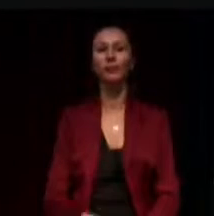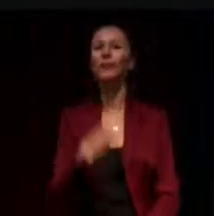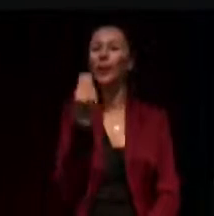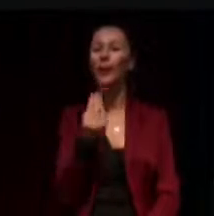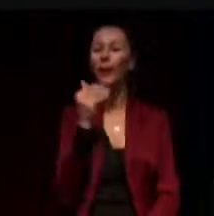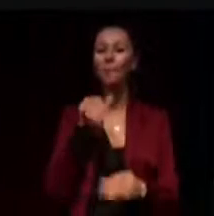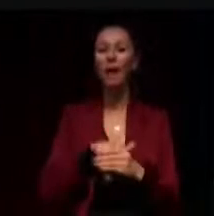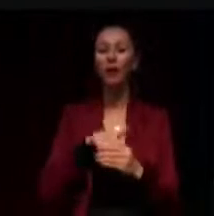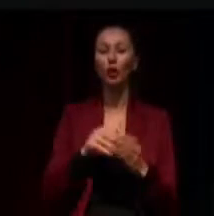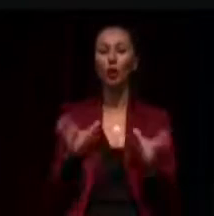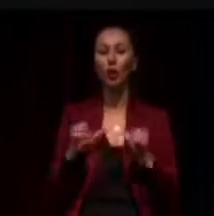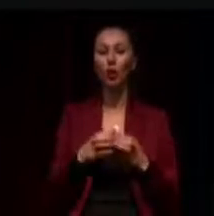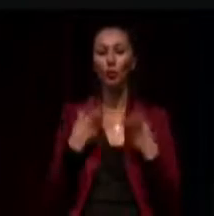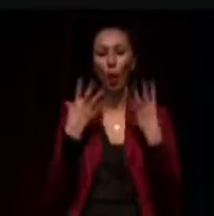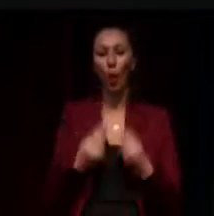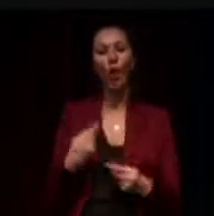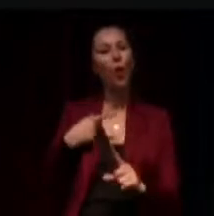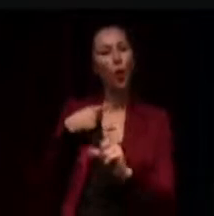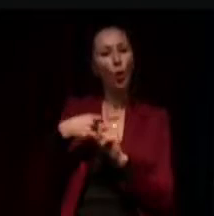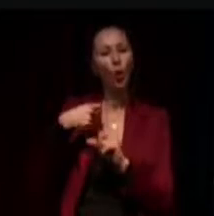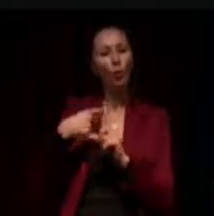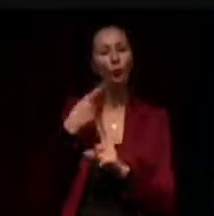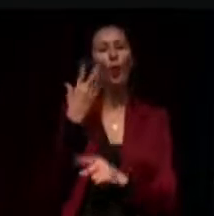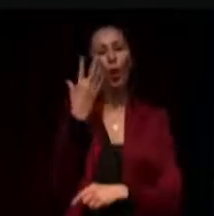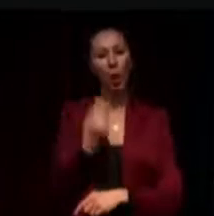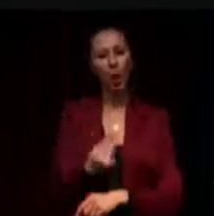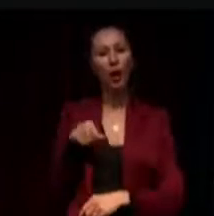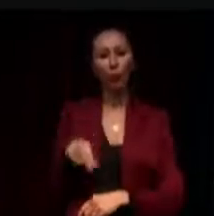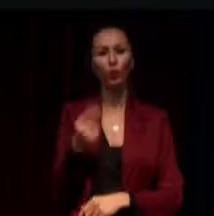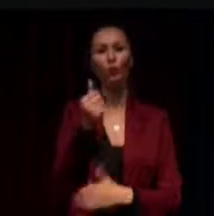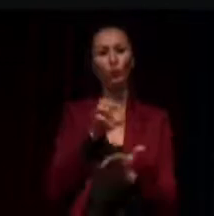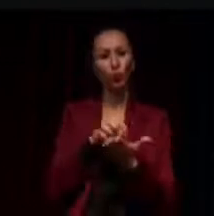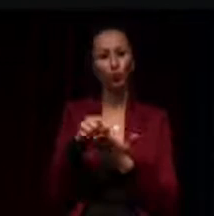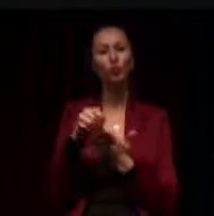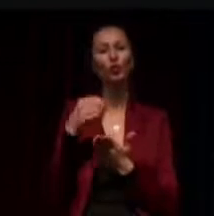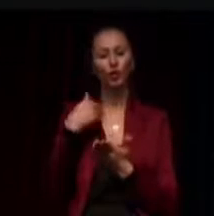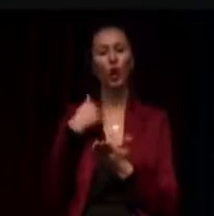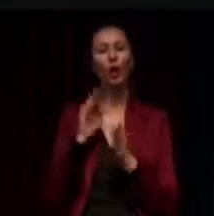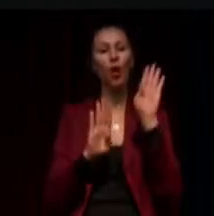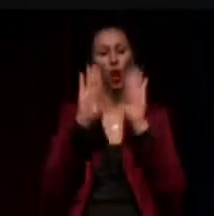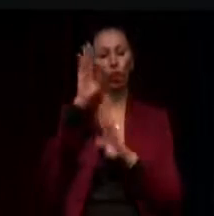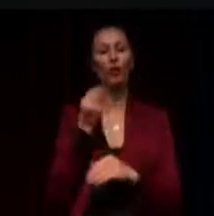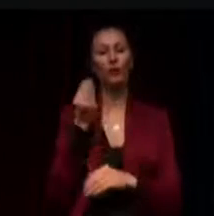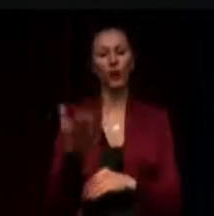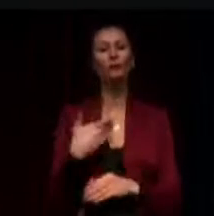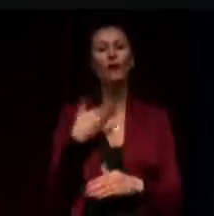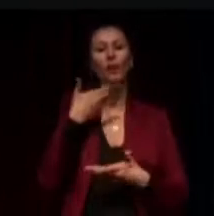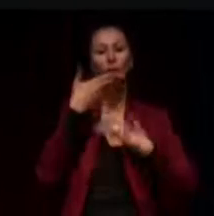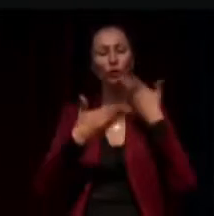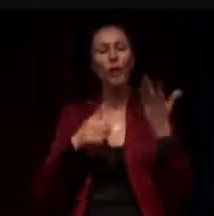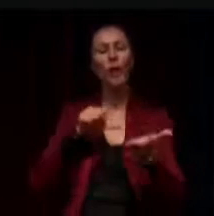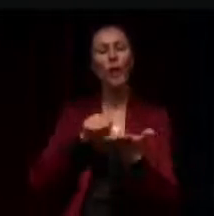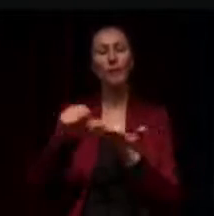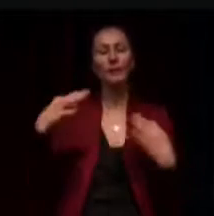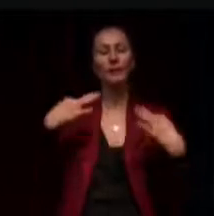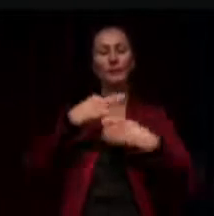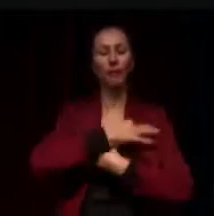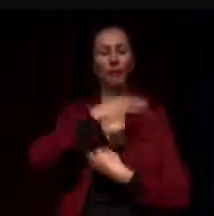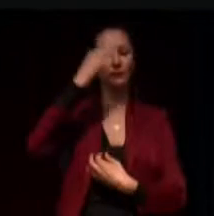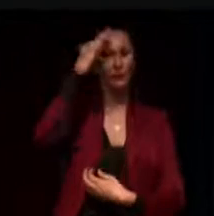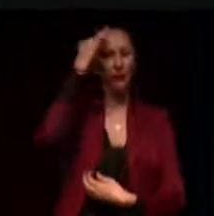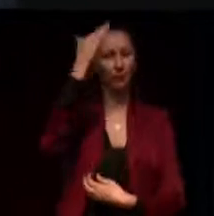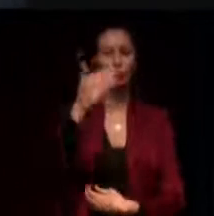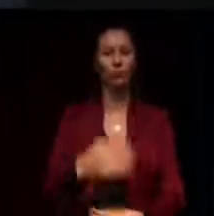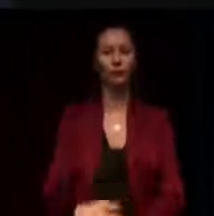İyi Parti grubu olarak olumlu yönde bu bütçeye oy kullanacağımızı belirtiyor. Hepinizi saygıyla